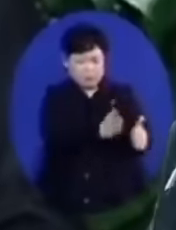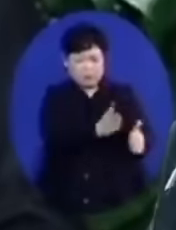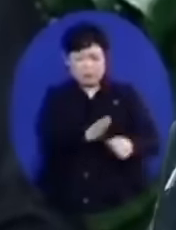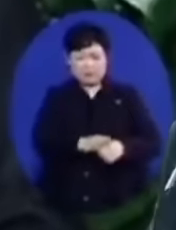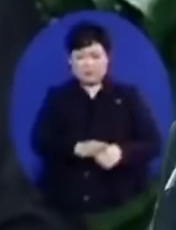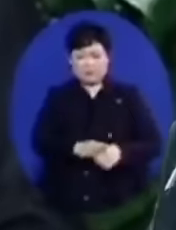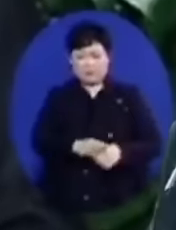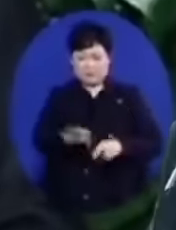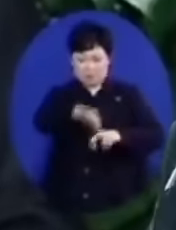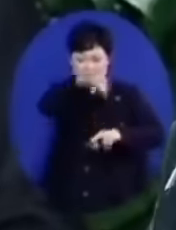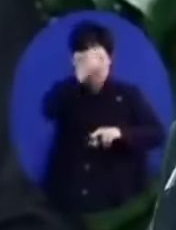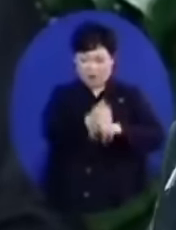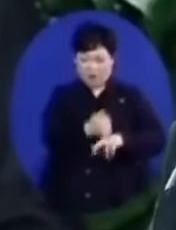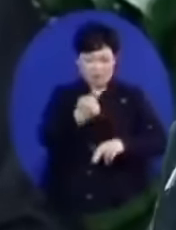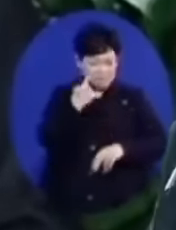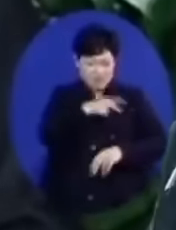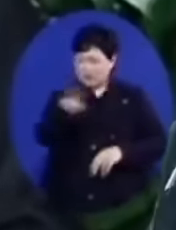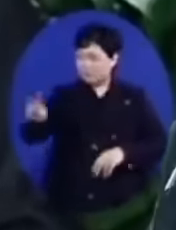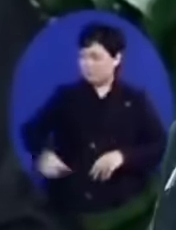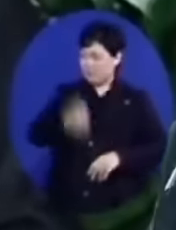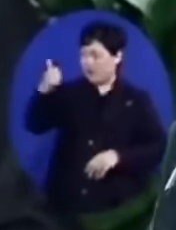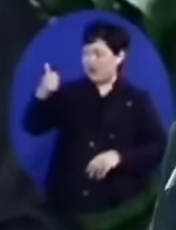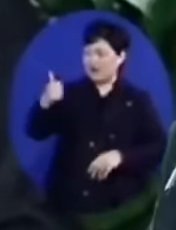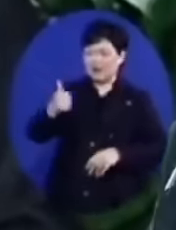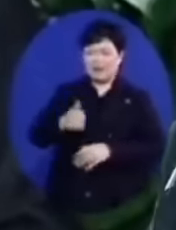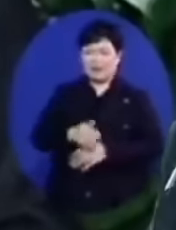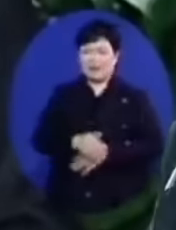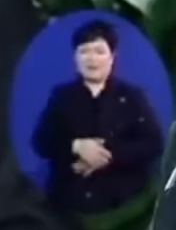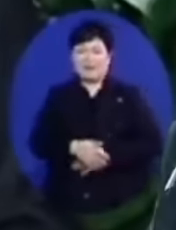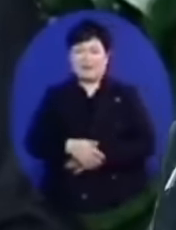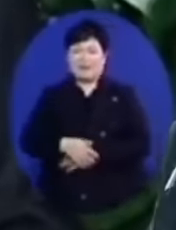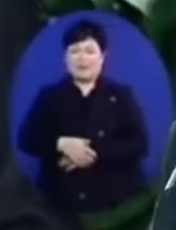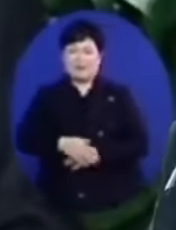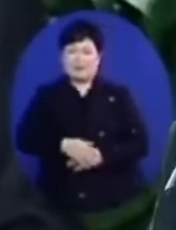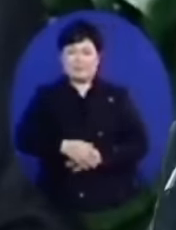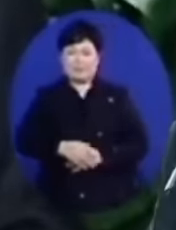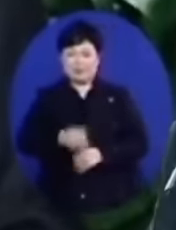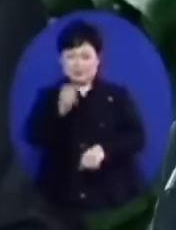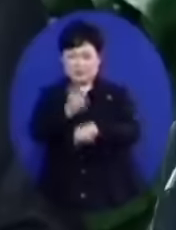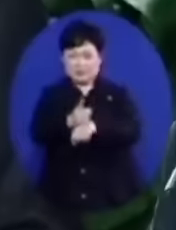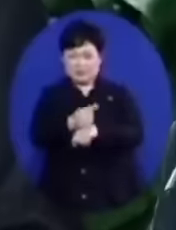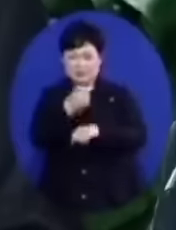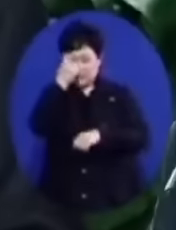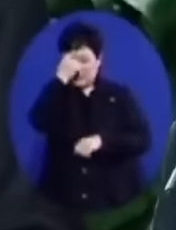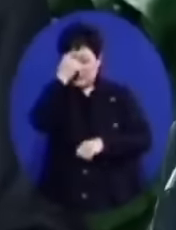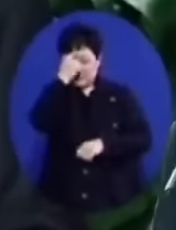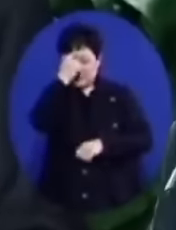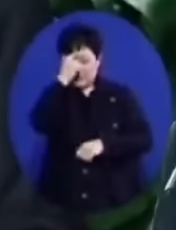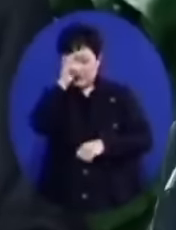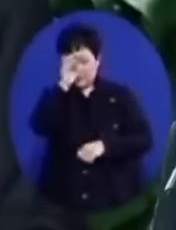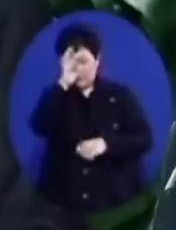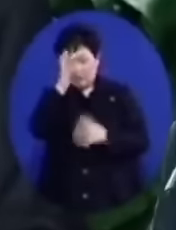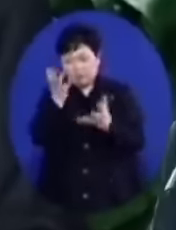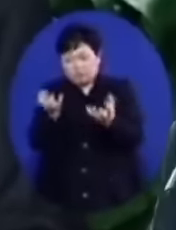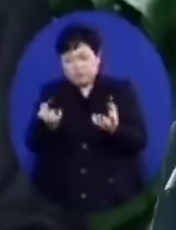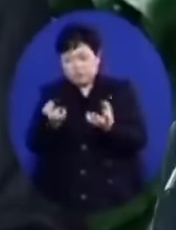우시아가 돌아서 화를 확 내니까 즉시로 이마에 문둥병이